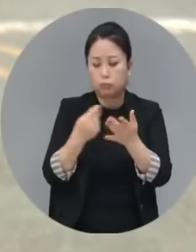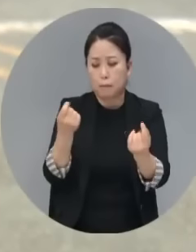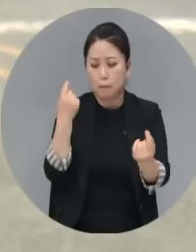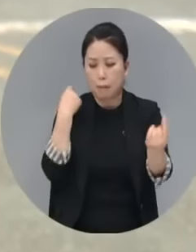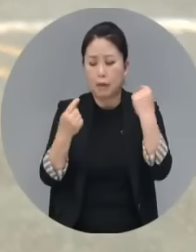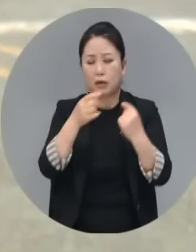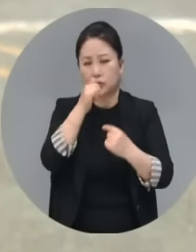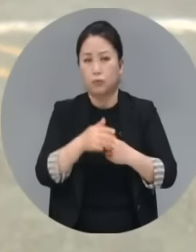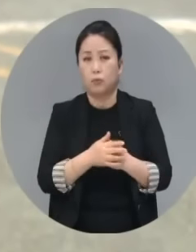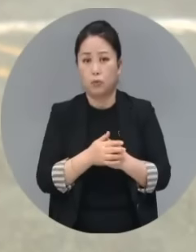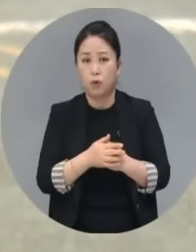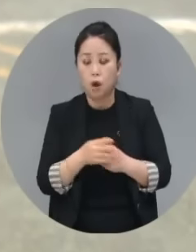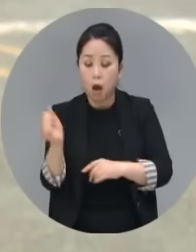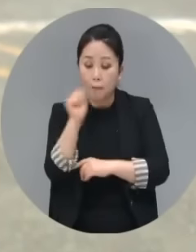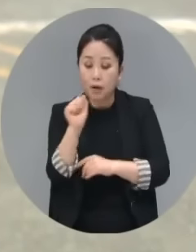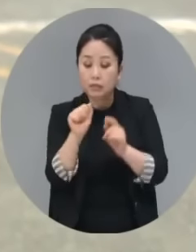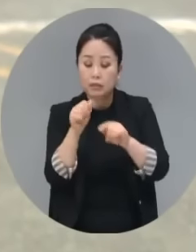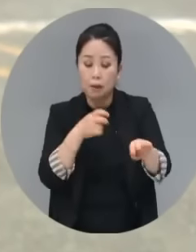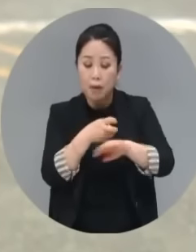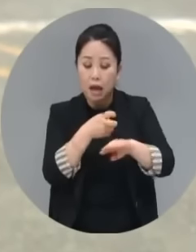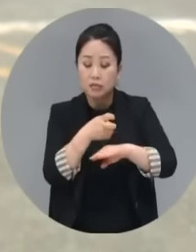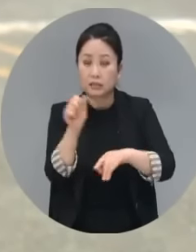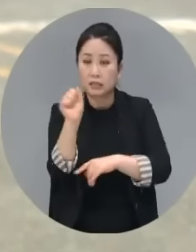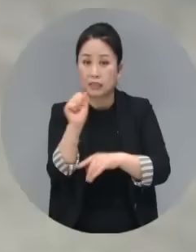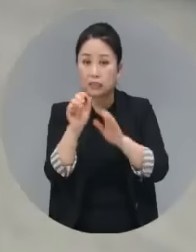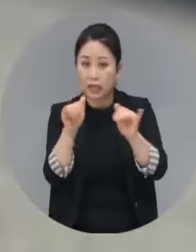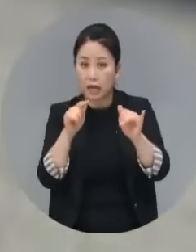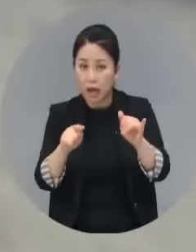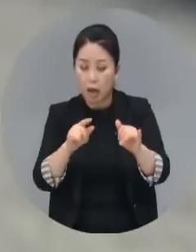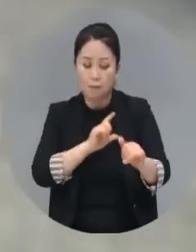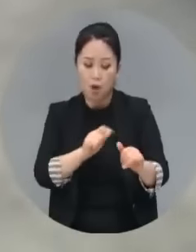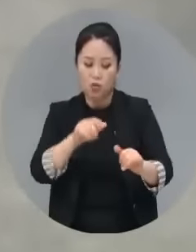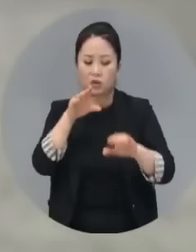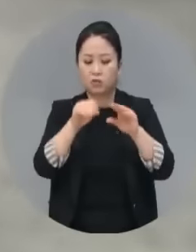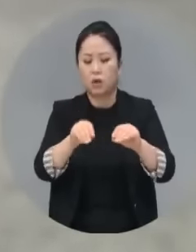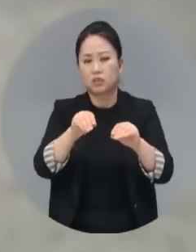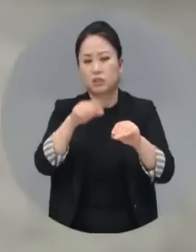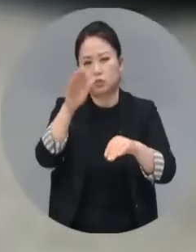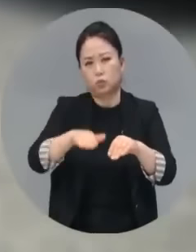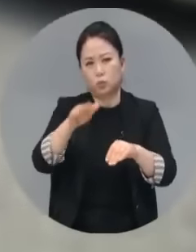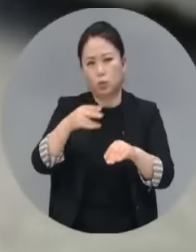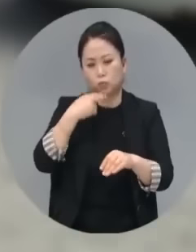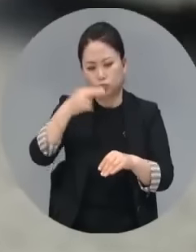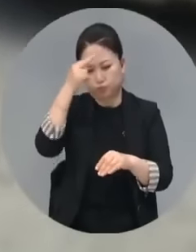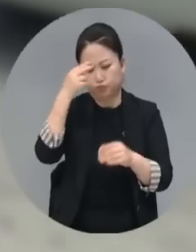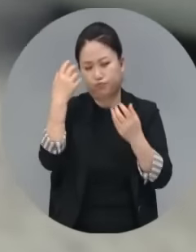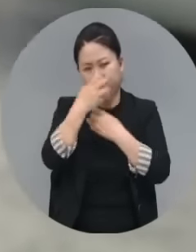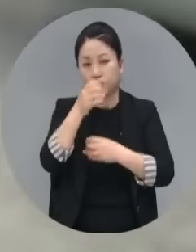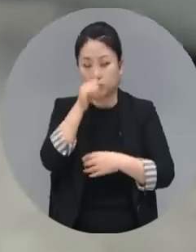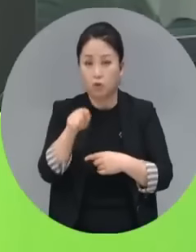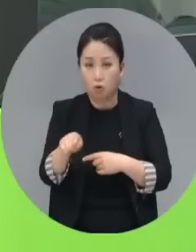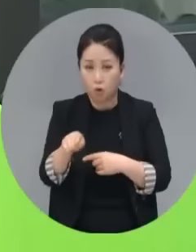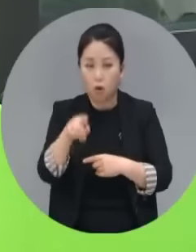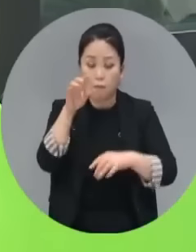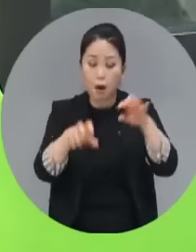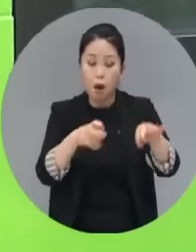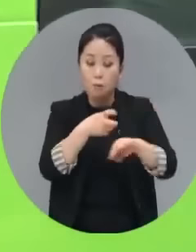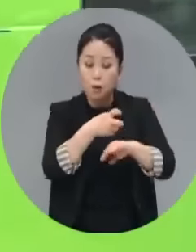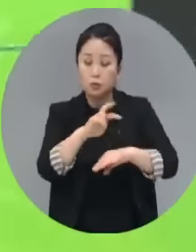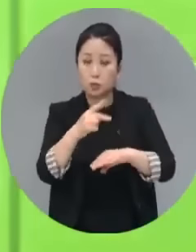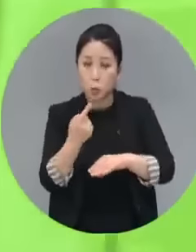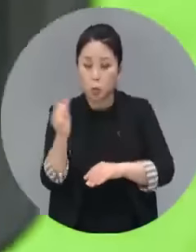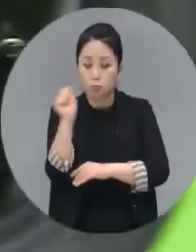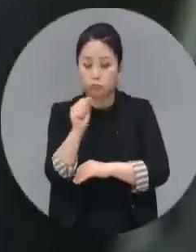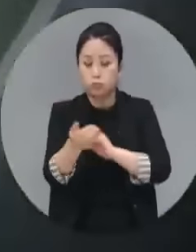면허 정지 수준의 음주 상태였던 것으로 확인됐습니다. 마을버스 기사도 시내버스와 마찬가지로 운행 전